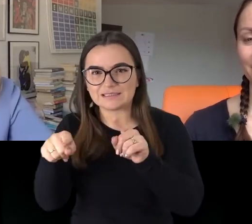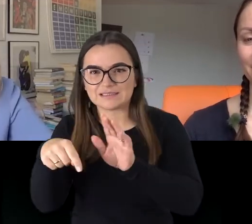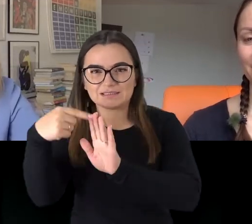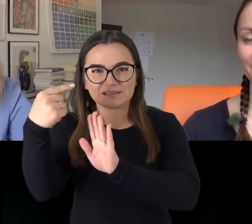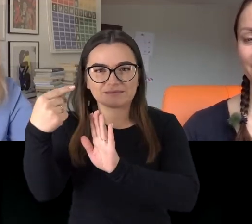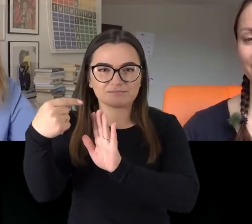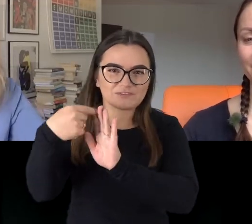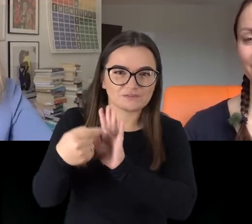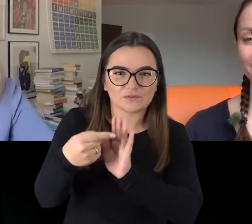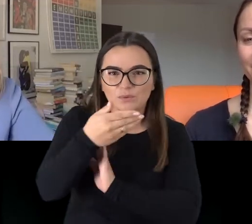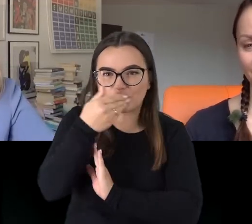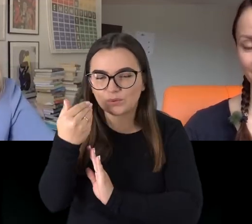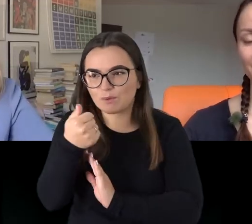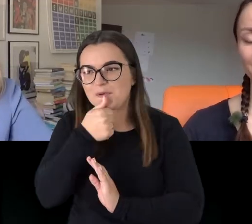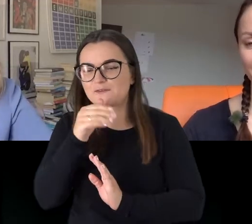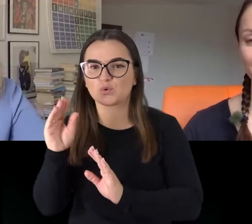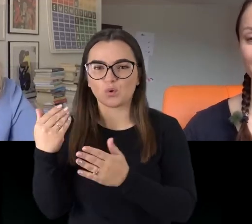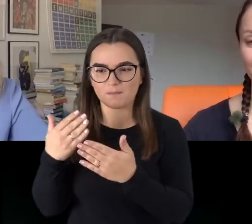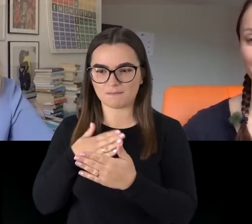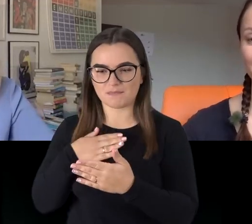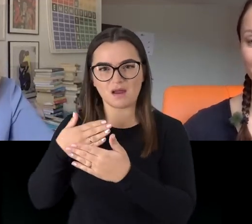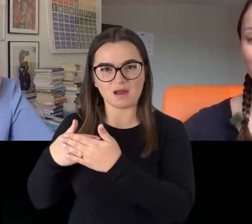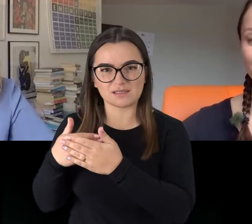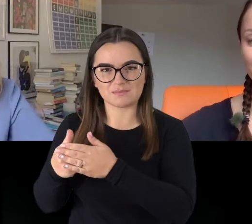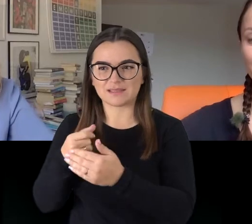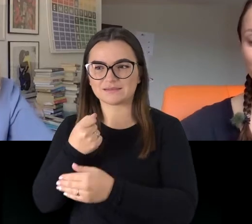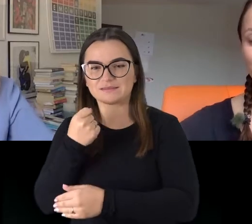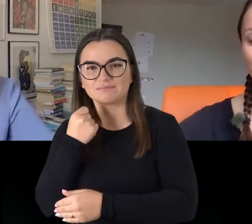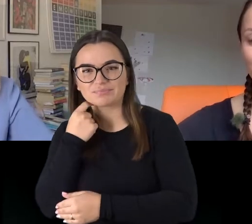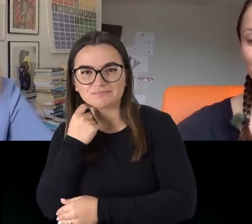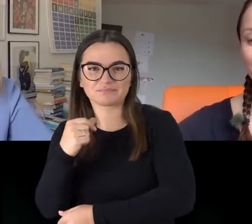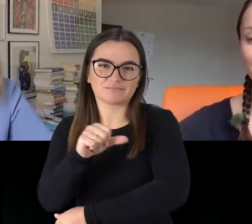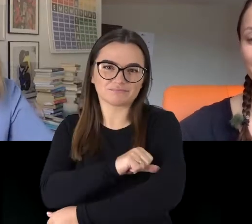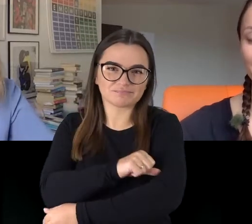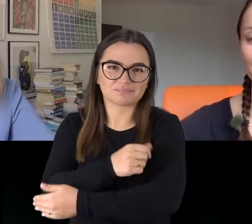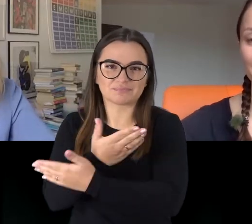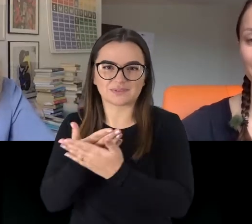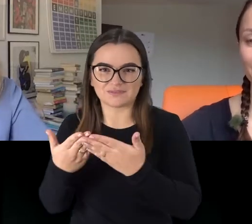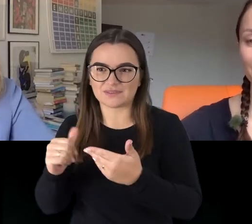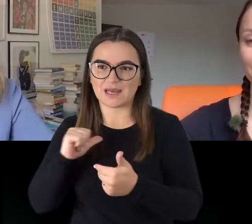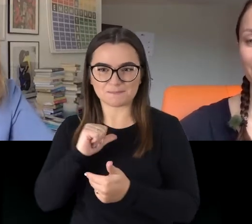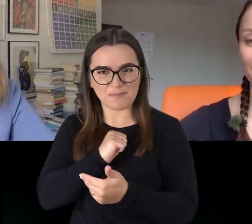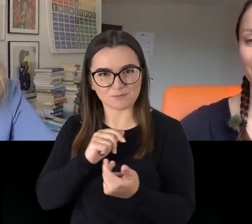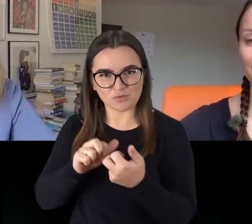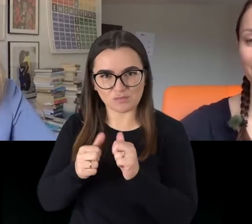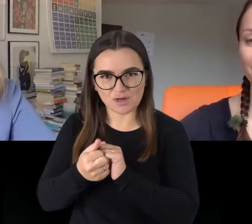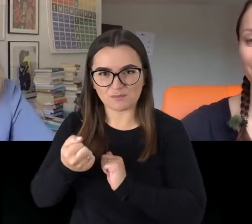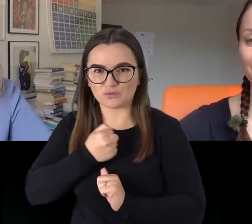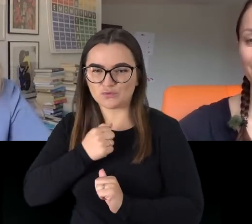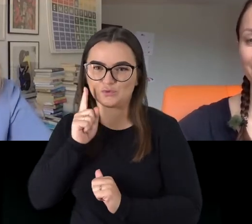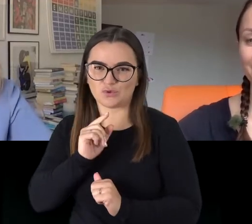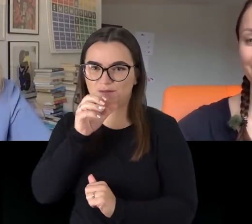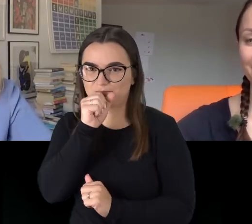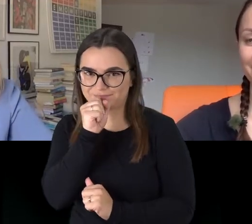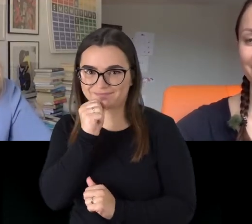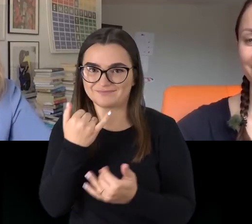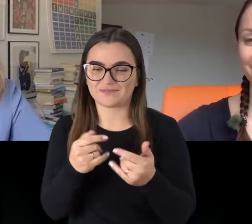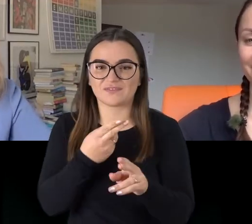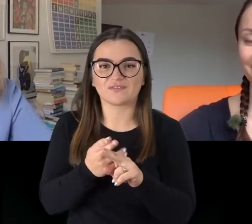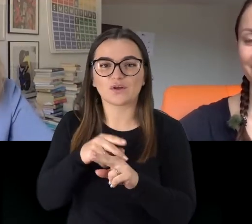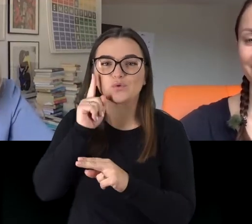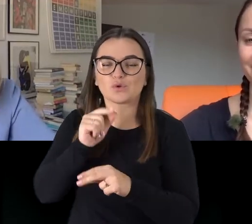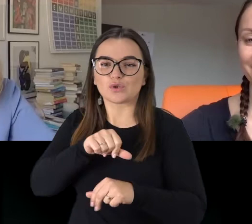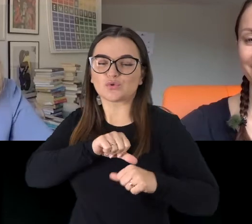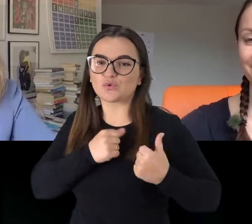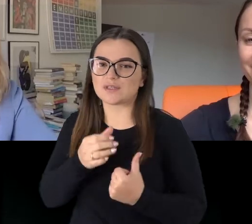geria, ar vartoja psichoaktyves medžiagas, nei ar man pačiam tokia bėda ištiko ir panašiai. Dėl to nuoširdžiai esu dėkinga, kad skiriate tam